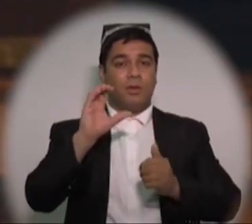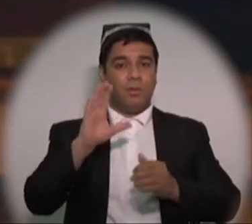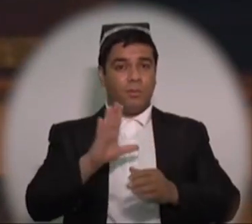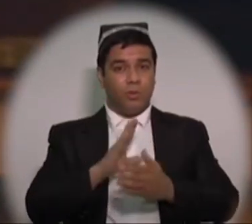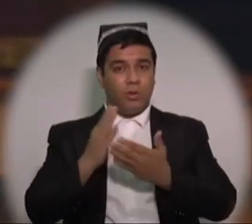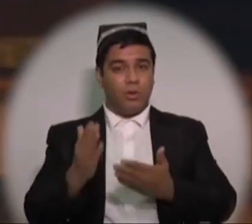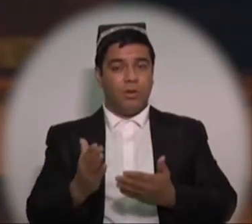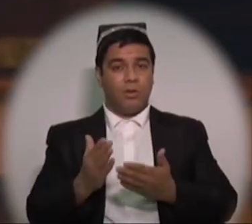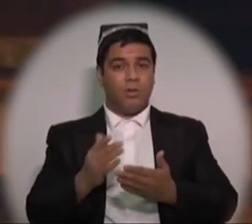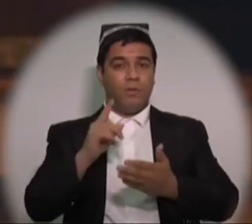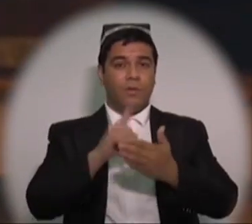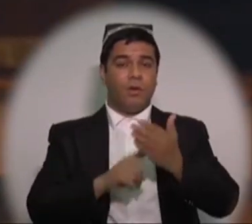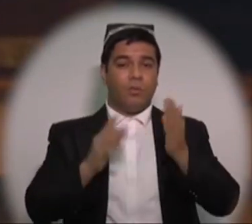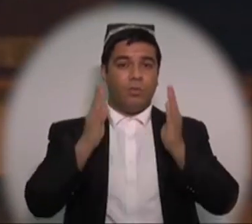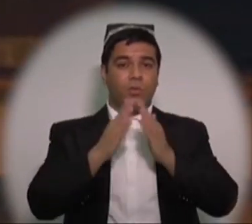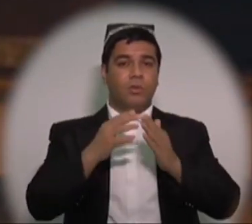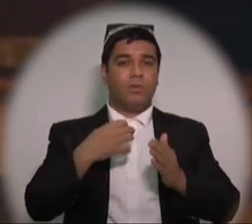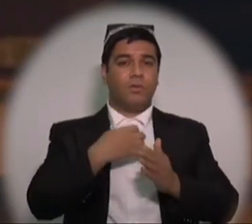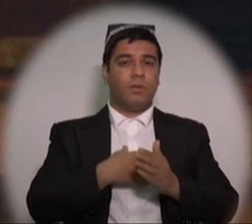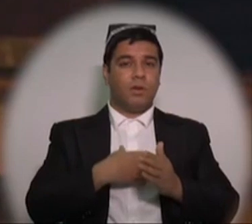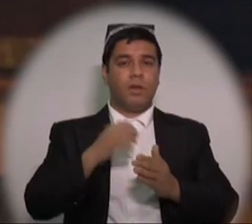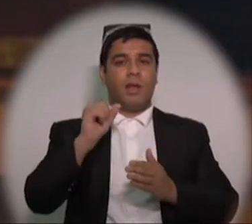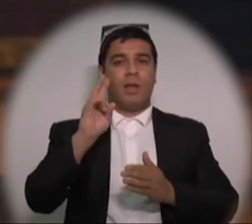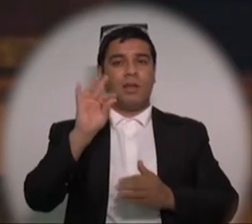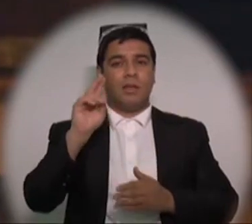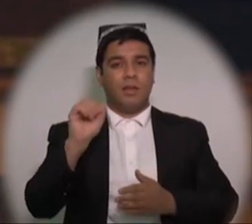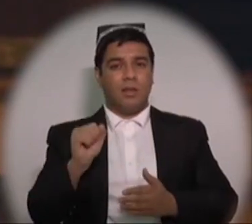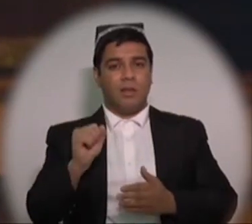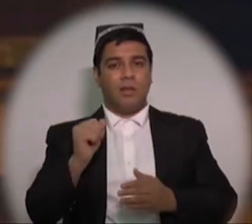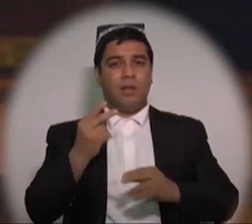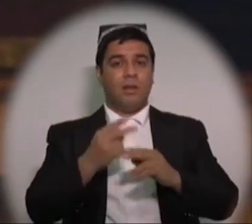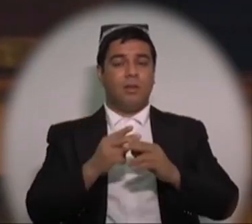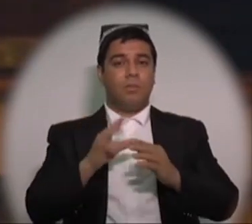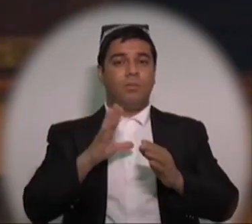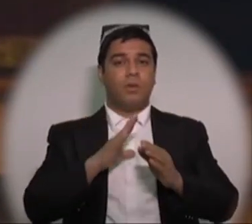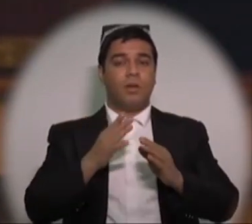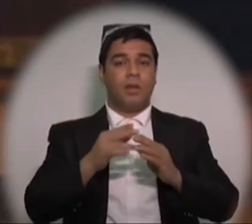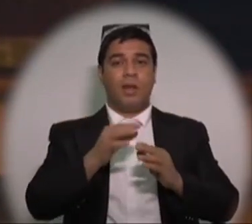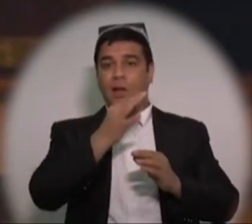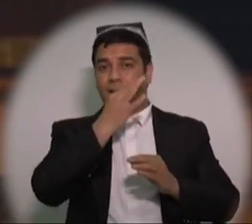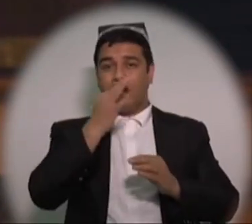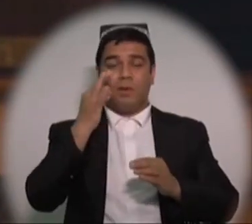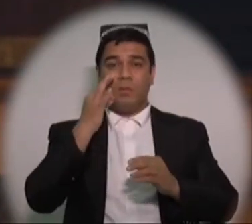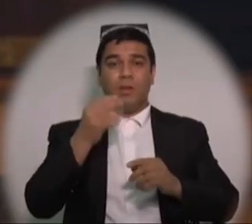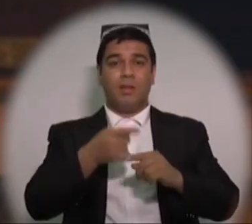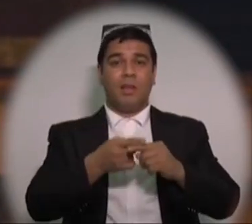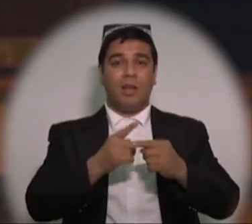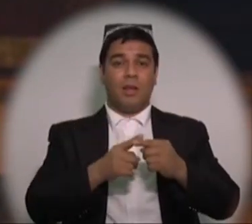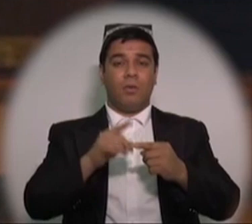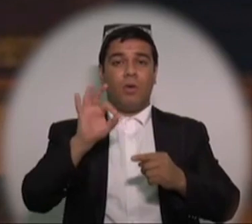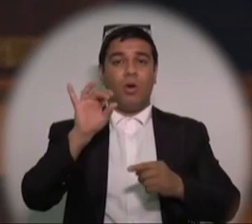bo'lgan, shariatni asoslari, aqidalari joriy bo'lgan Arabiston yarim